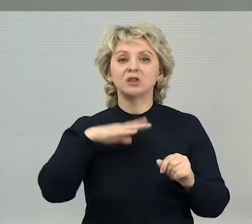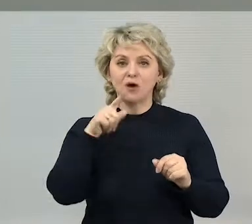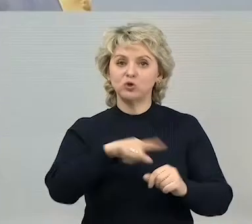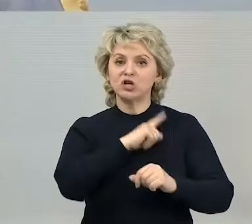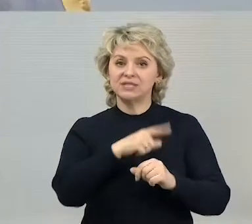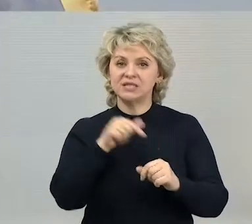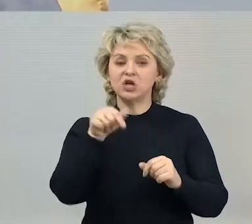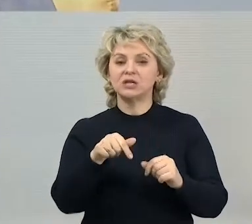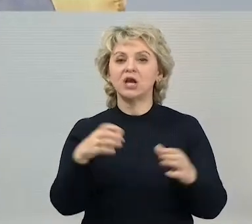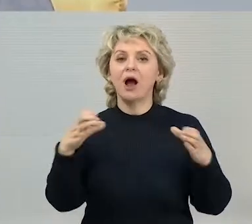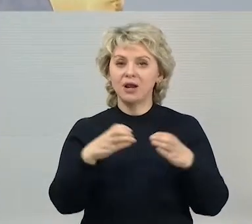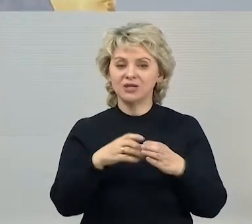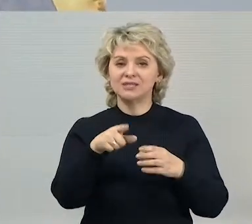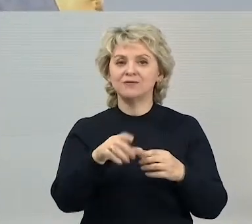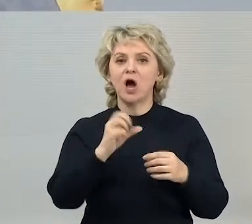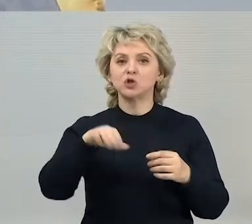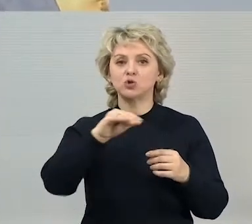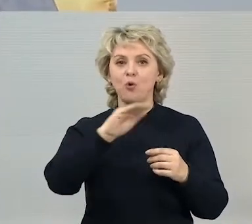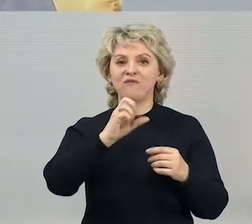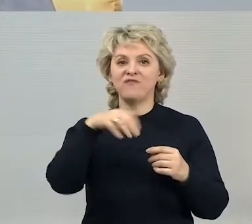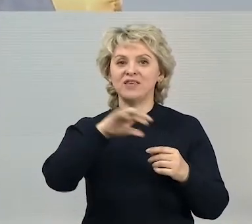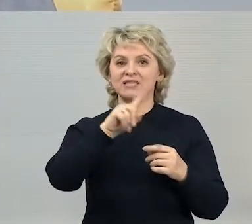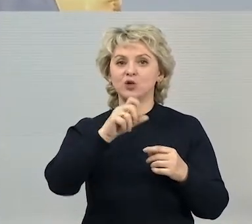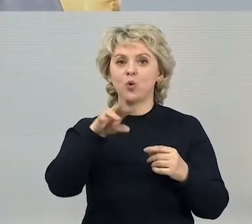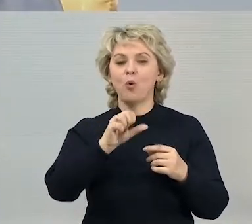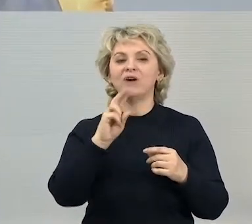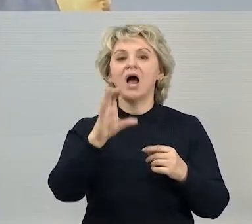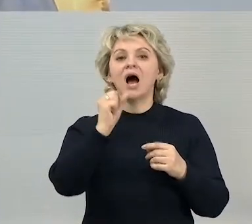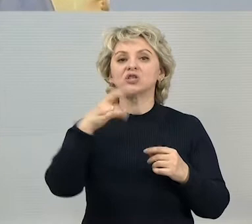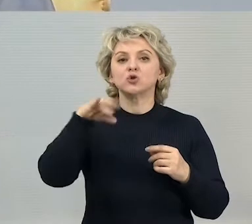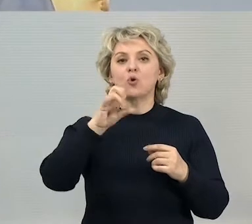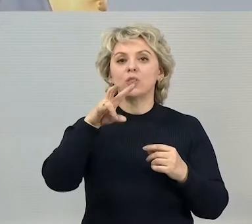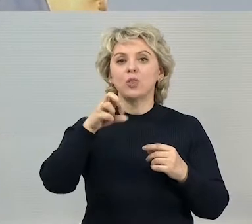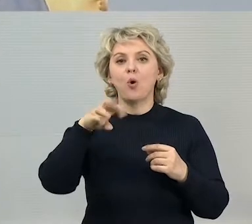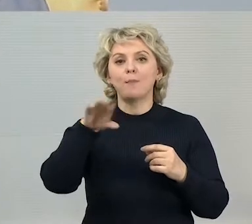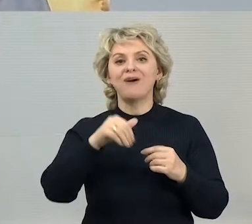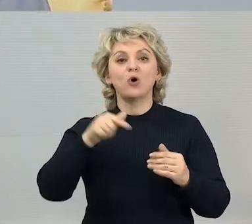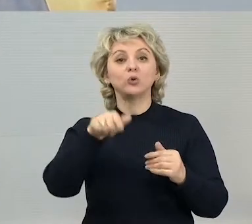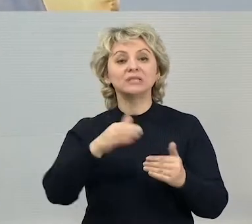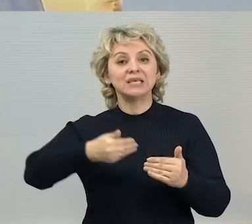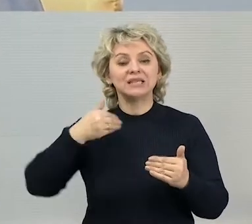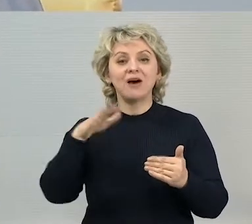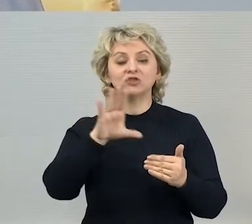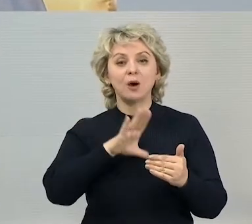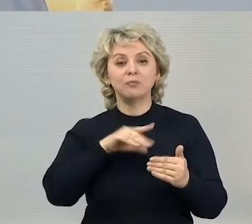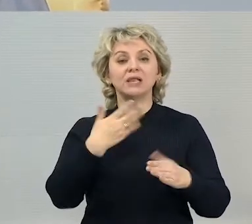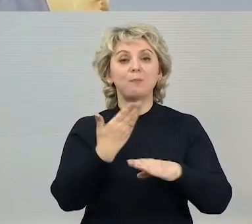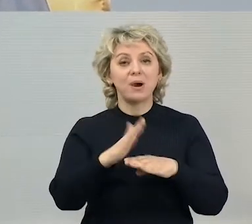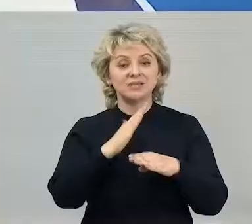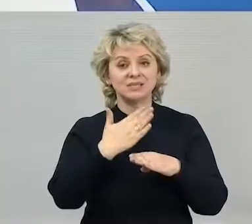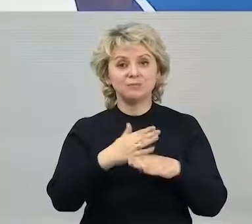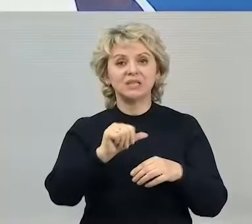сильный, небольшой, но сильный коллектив астрофизиков и астрономов. По крайней мере, он еще недавно был, но